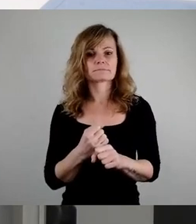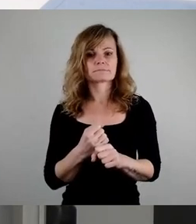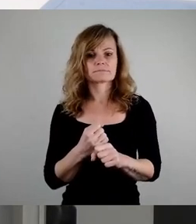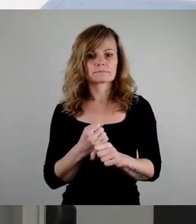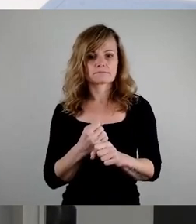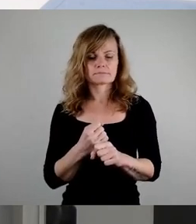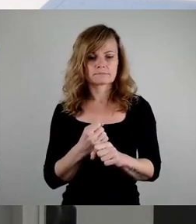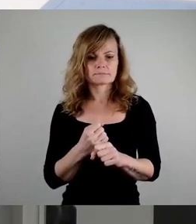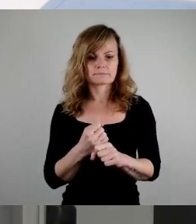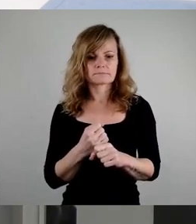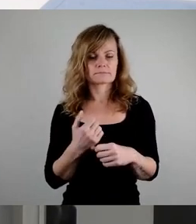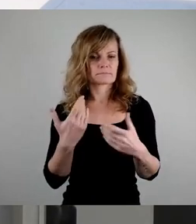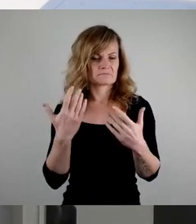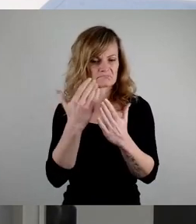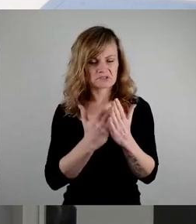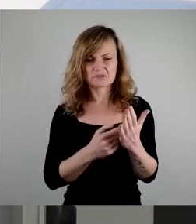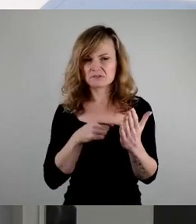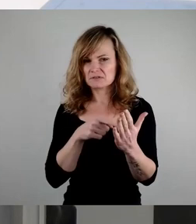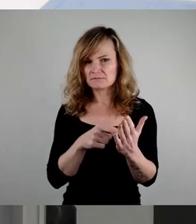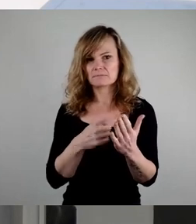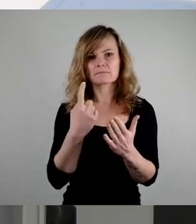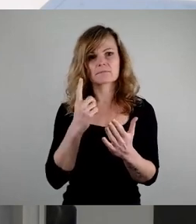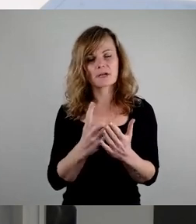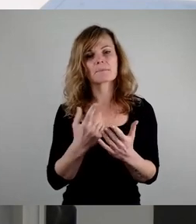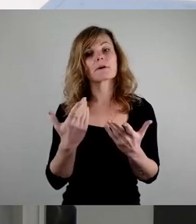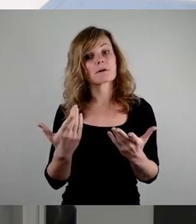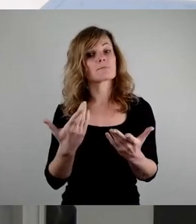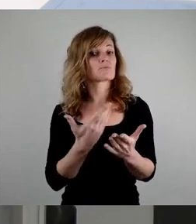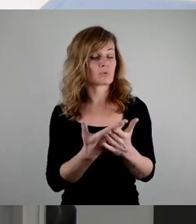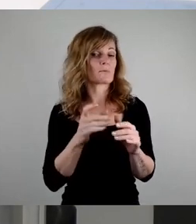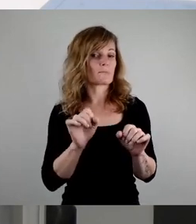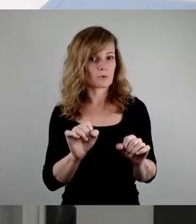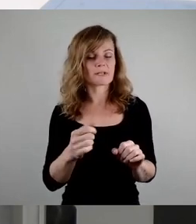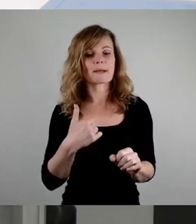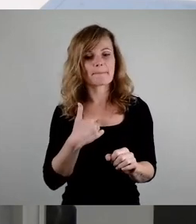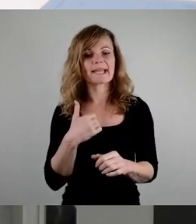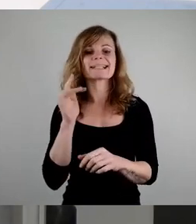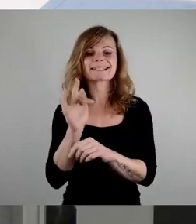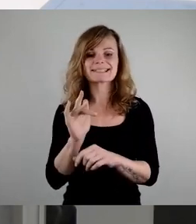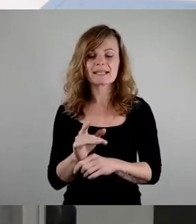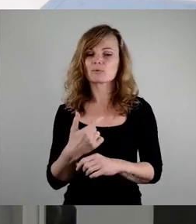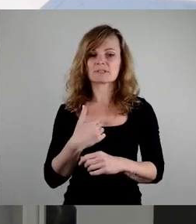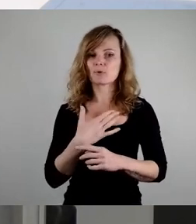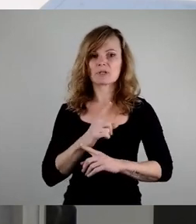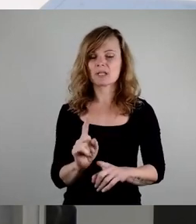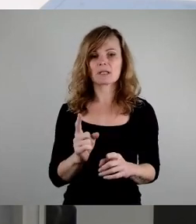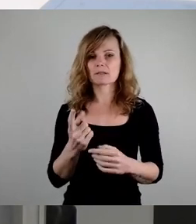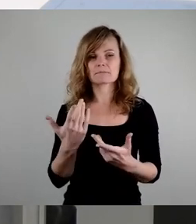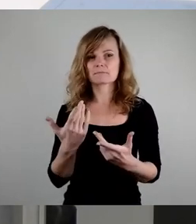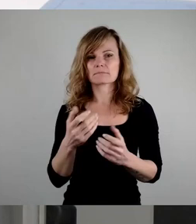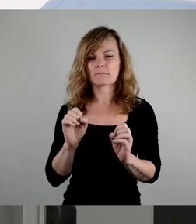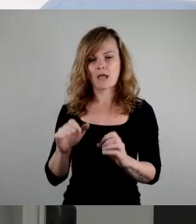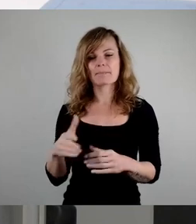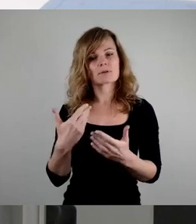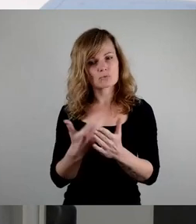nach herrschender Meinung ist möglich. Und jetzt kommt meine Kritik und da möchte ich auch nicht davon abweichen. Was nicht alles, das man